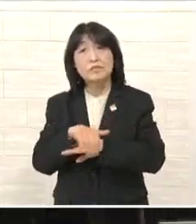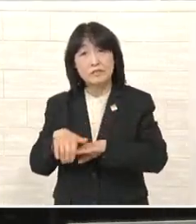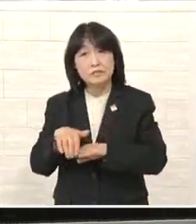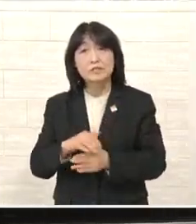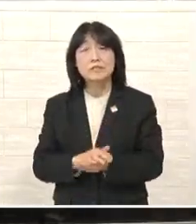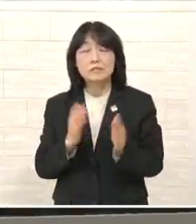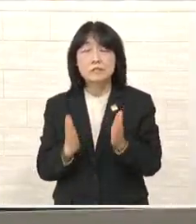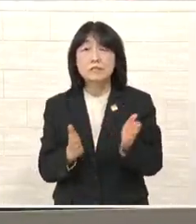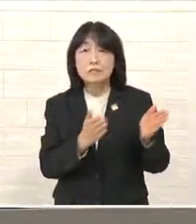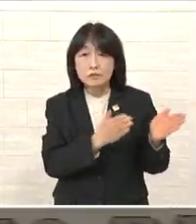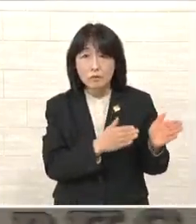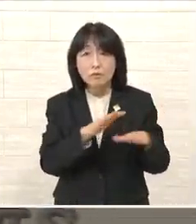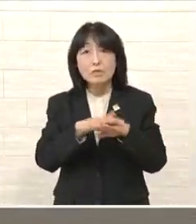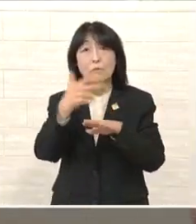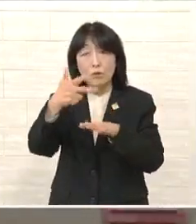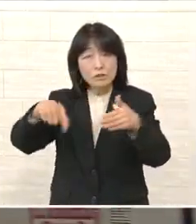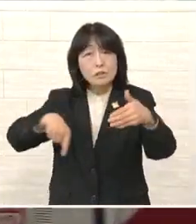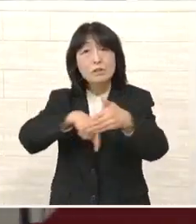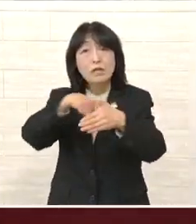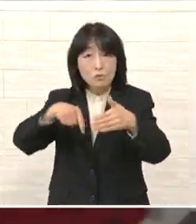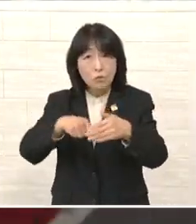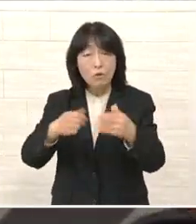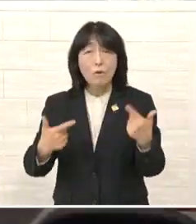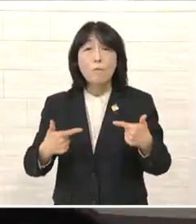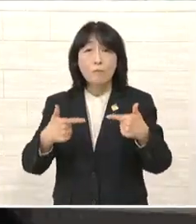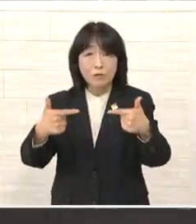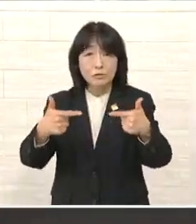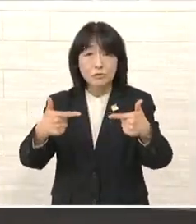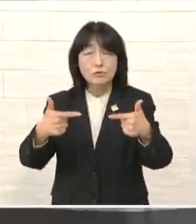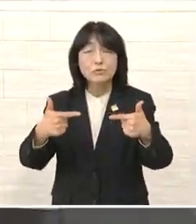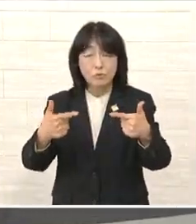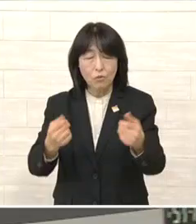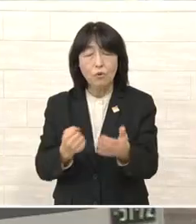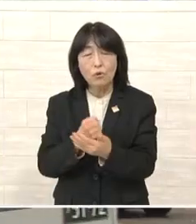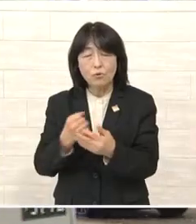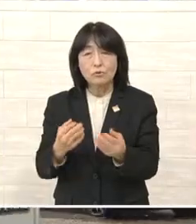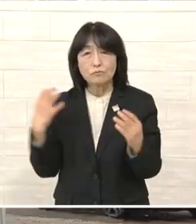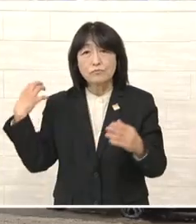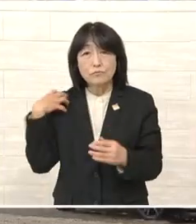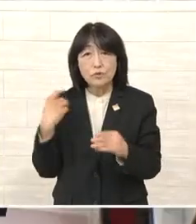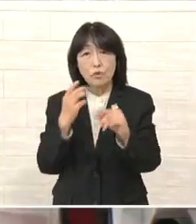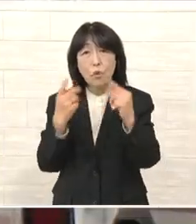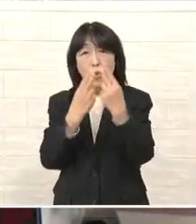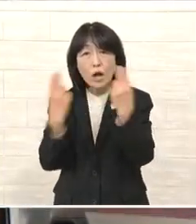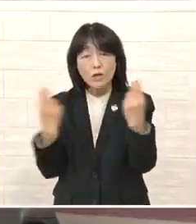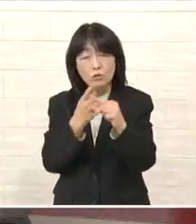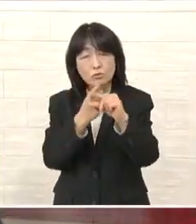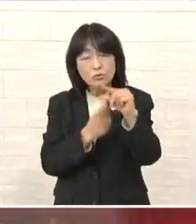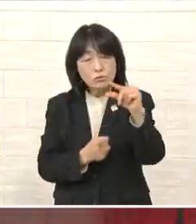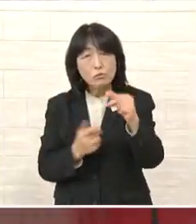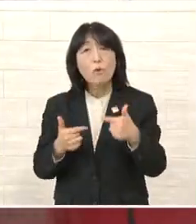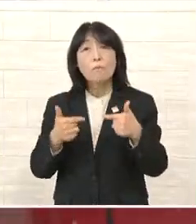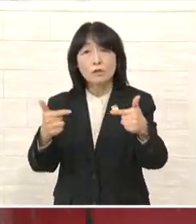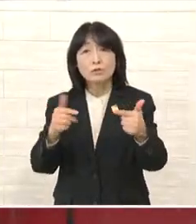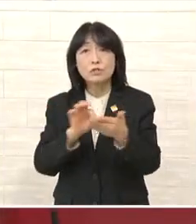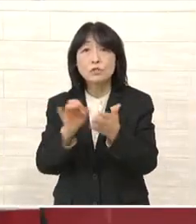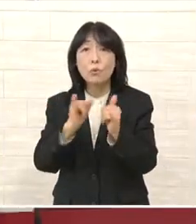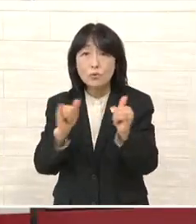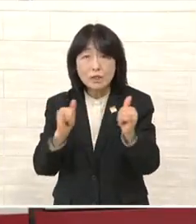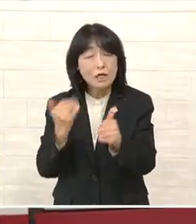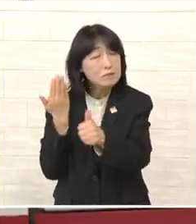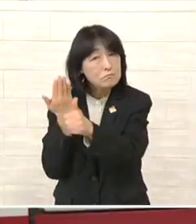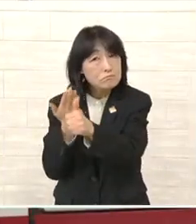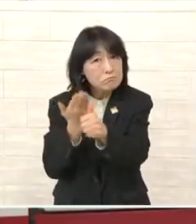一方、札幌市内の路線バスを運行する北海道中央バス、利用者に話を聞いてみると